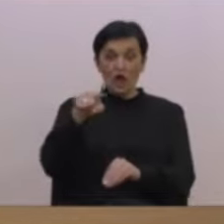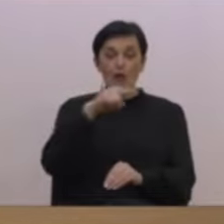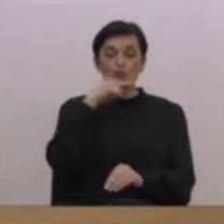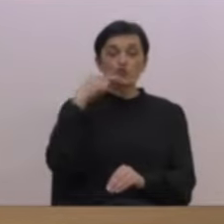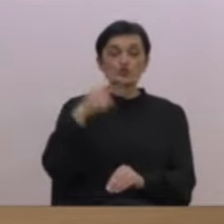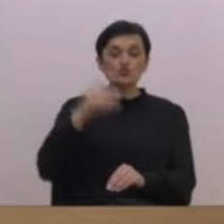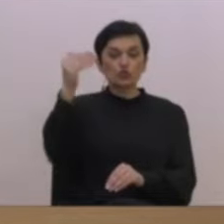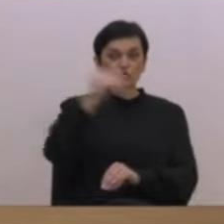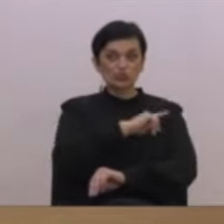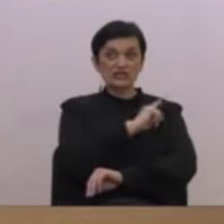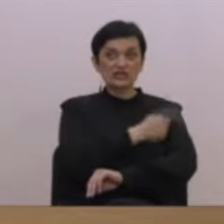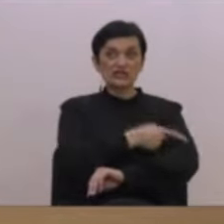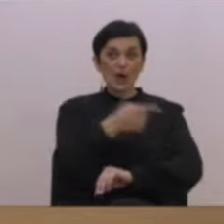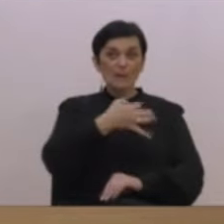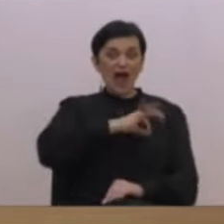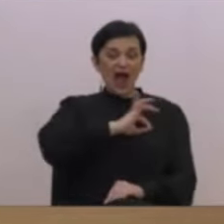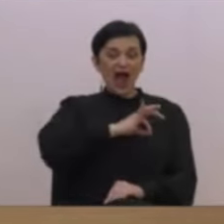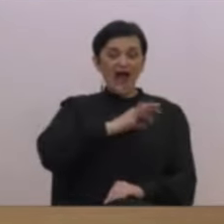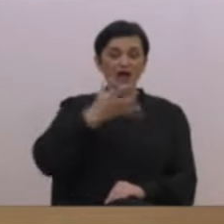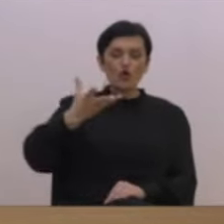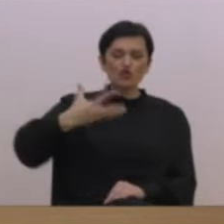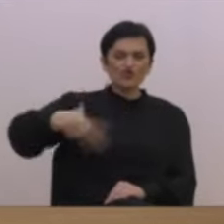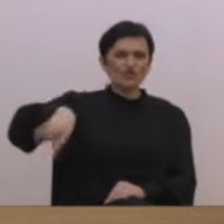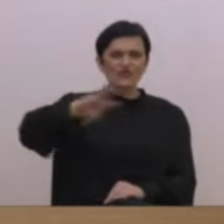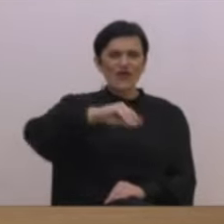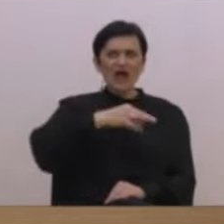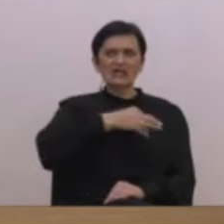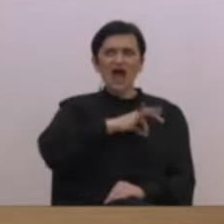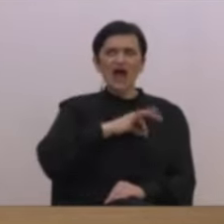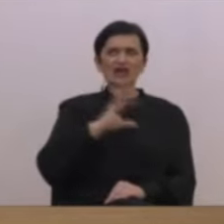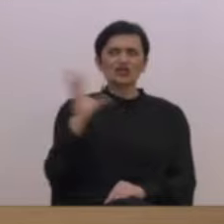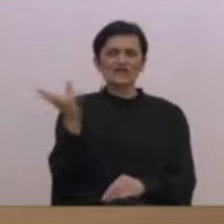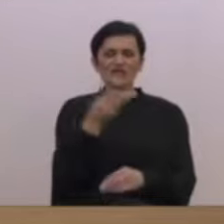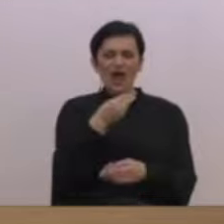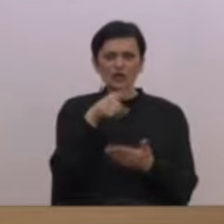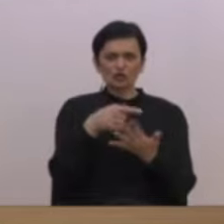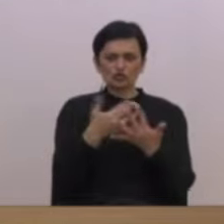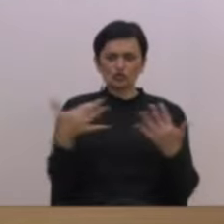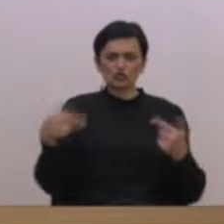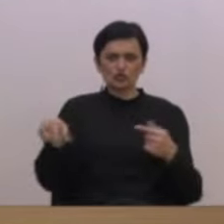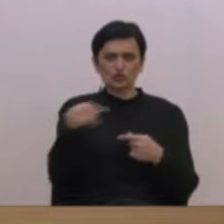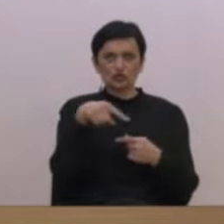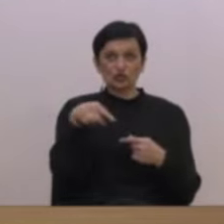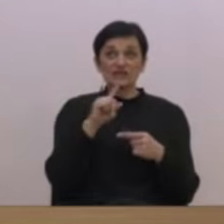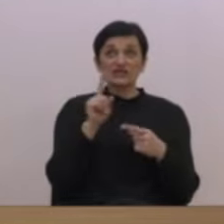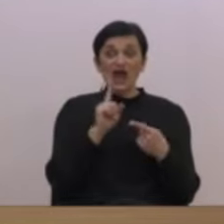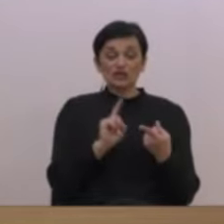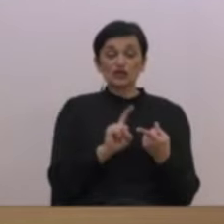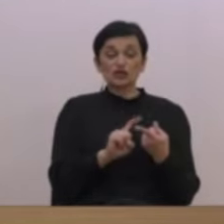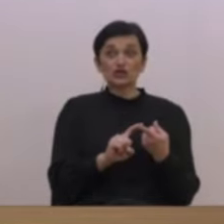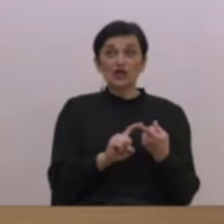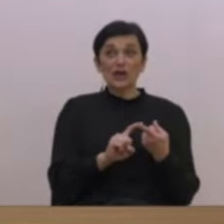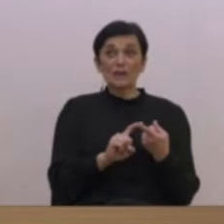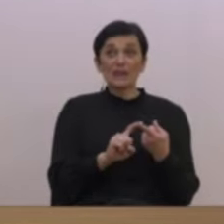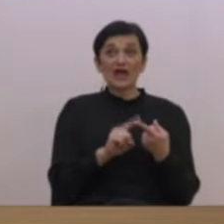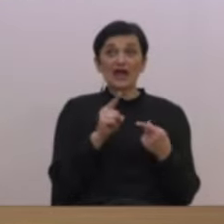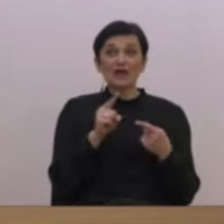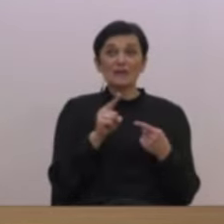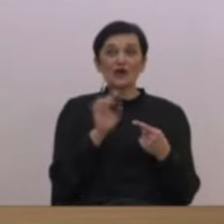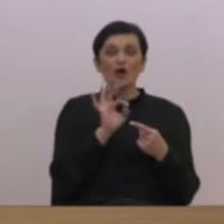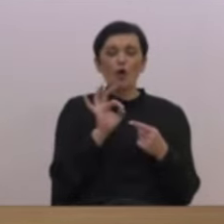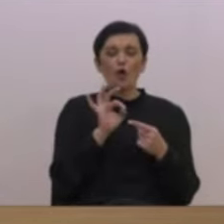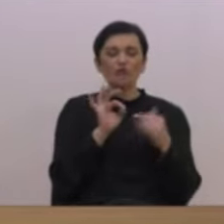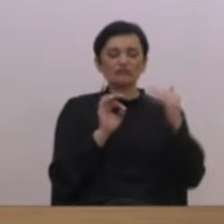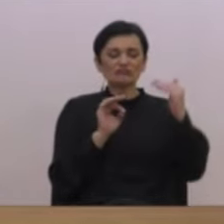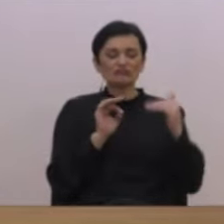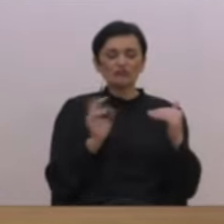smartla. Am agentura scuela jurisas, agentura scuela jurisas. E hara ce e heba, aia am cotire vistema,